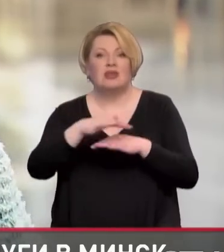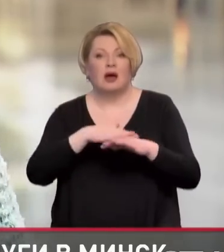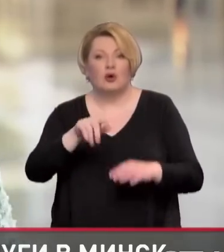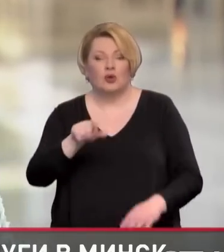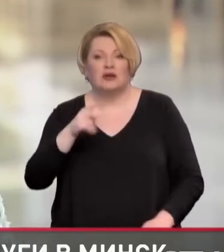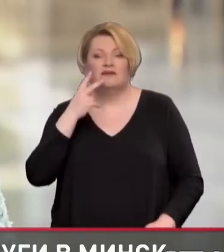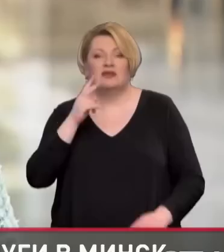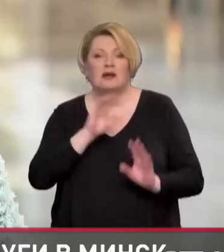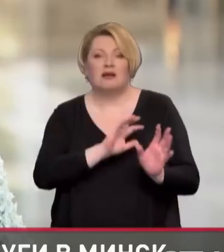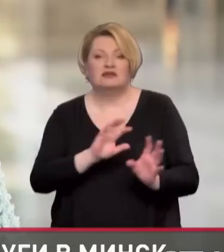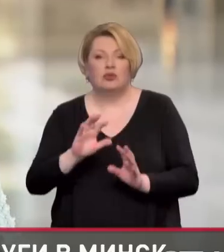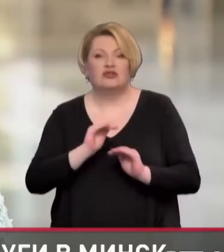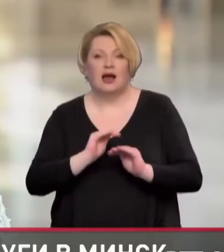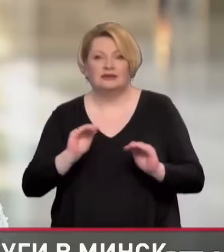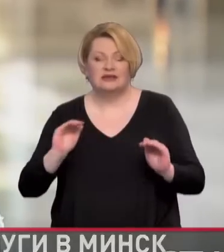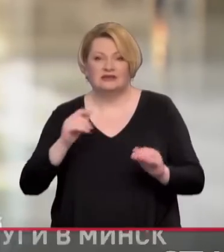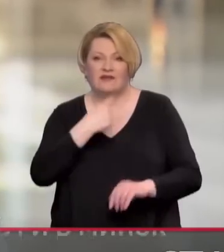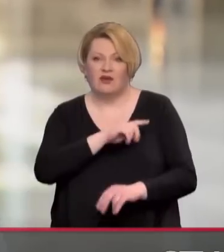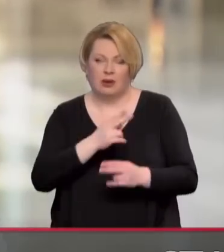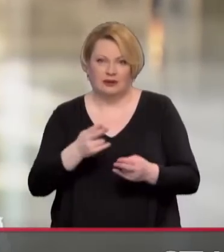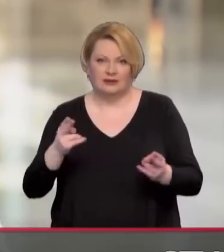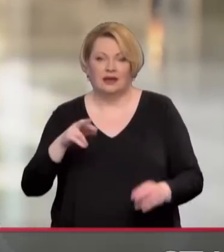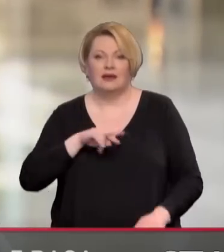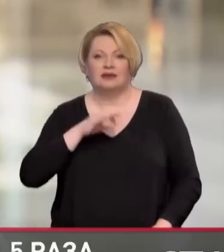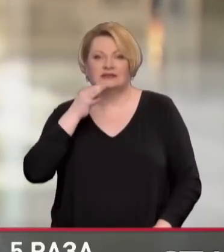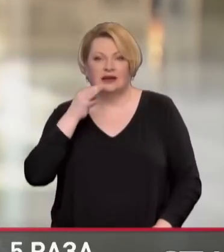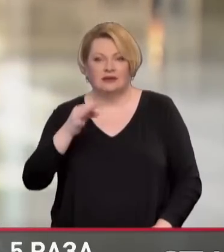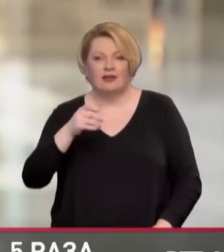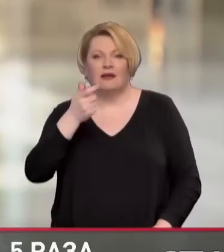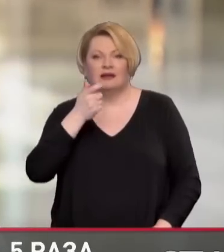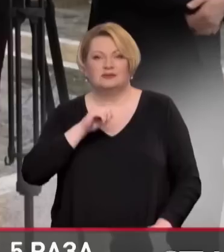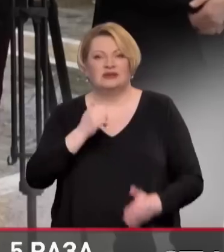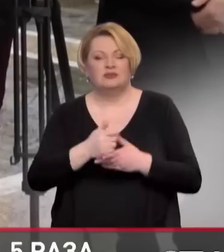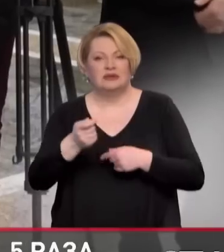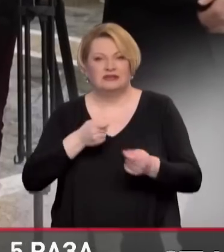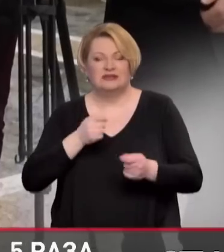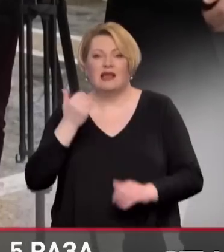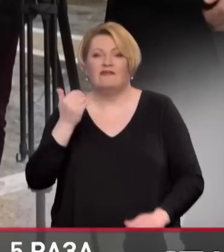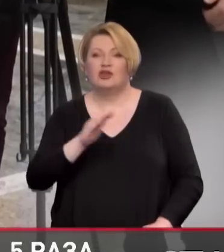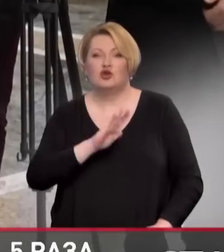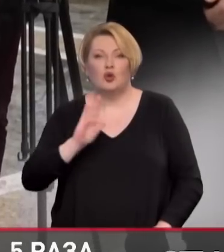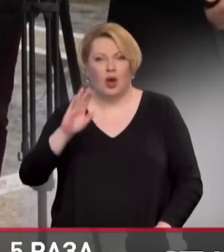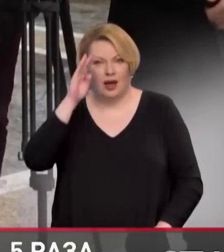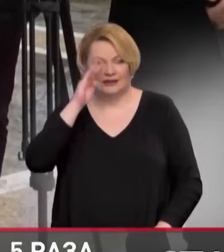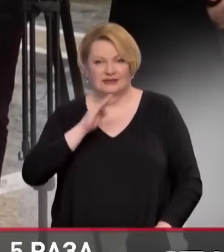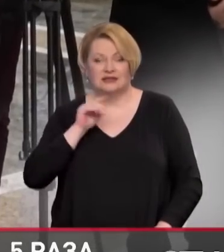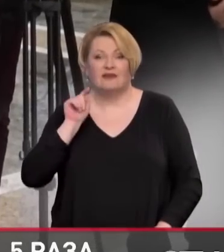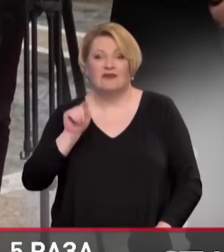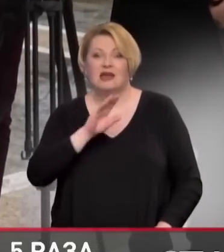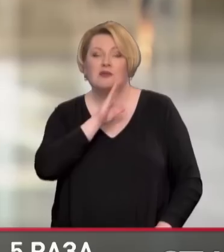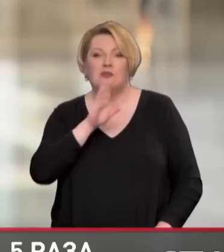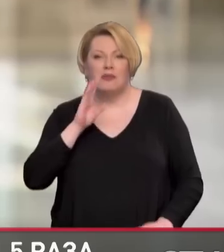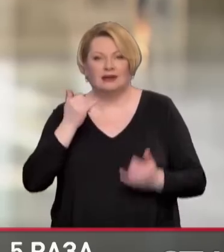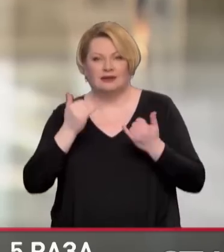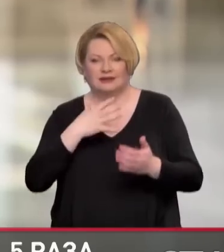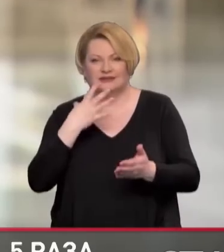о детках в больнице. Именно поэтому я ему сказала: «Господин президент, позвольте вам сказать, что вы не только отец, вы и мать для своей